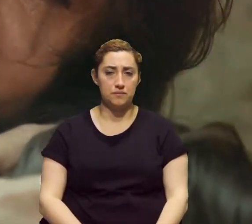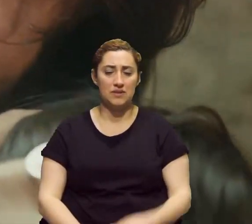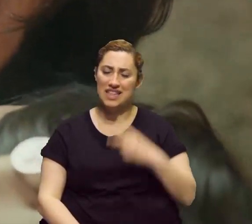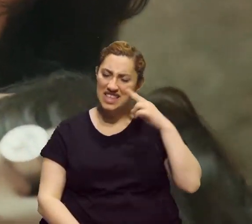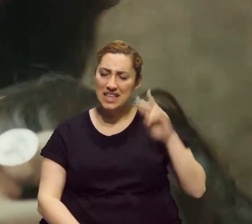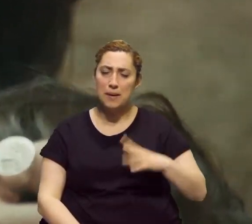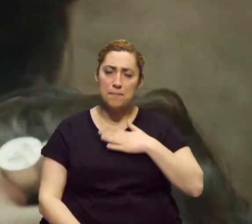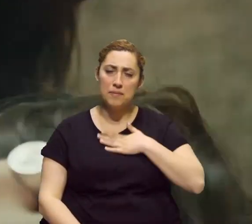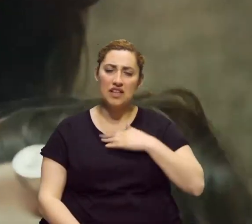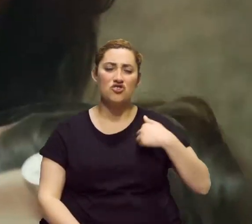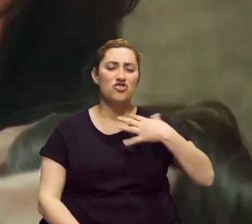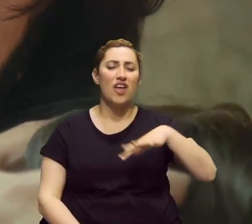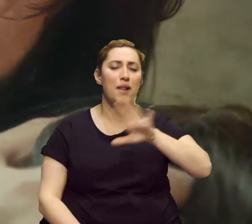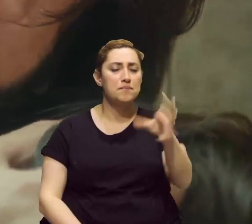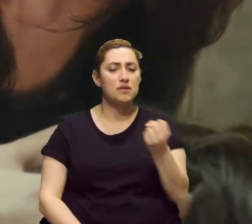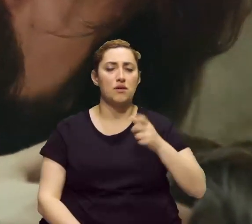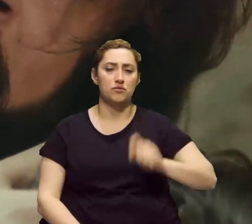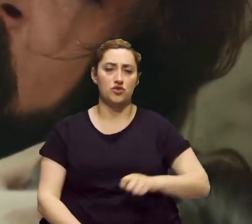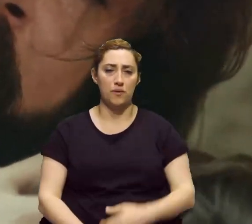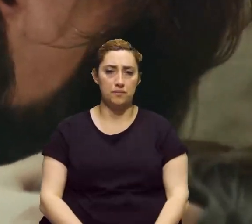Hand olsun ciğerlerini sökeceğim.